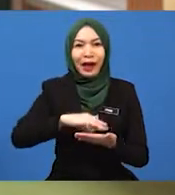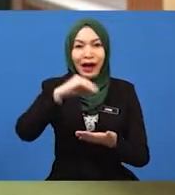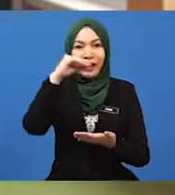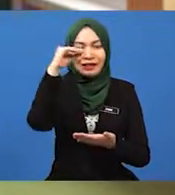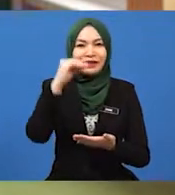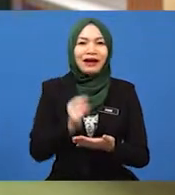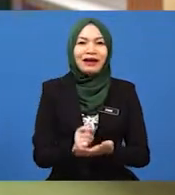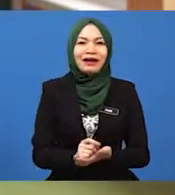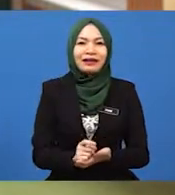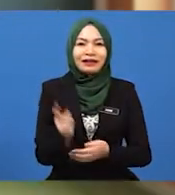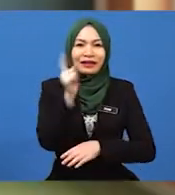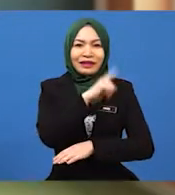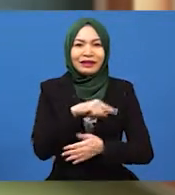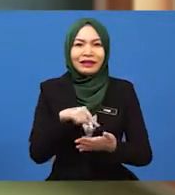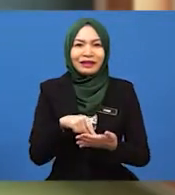tentang kata perintah.